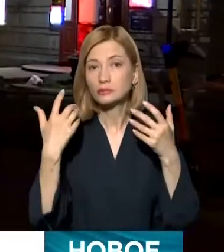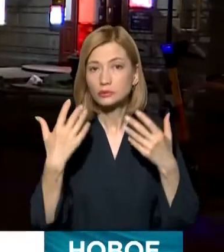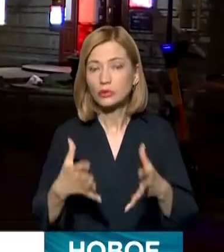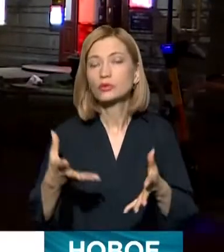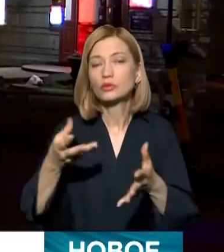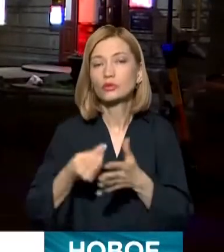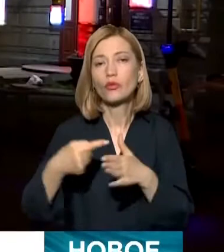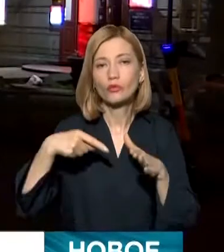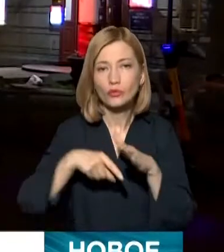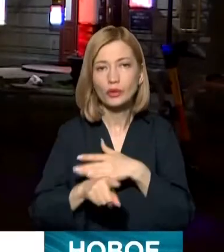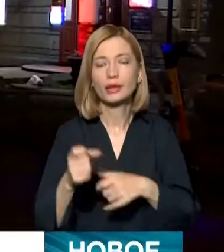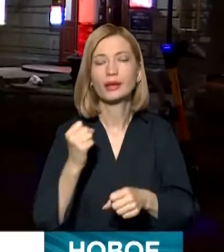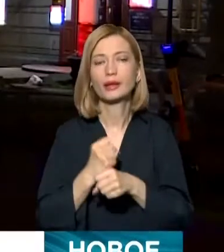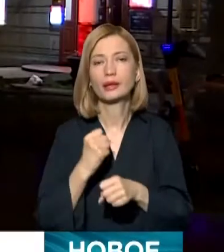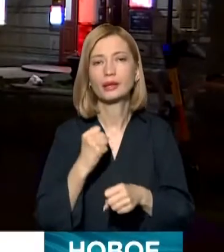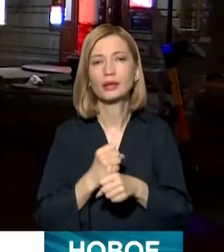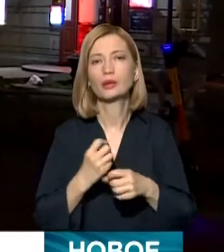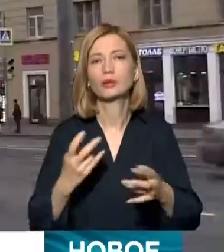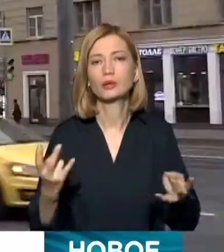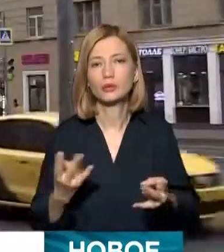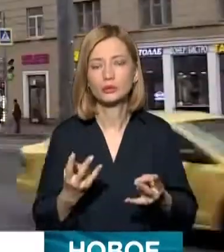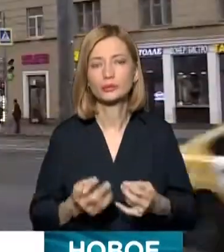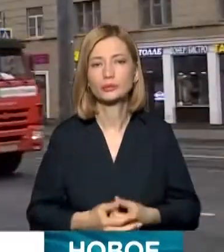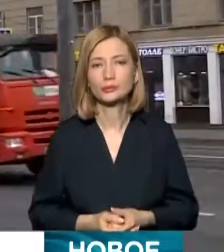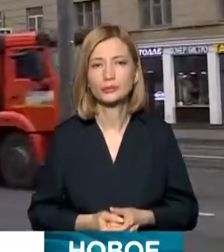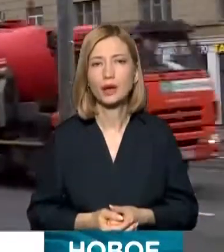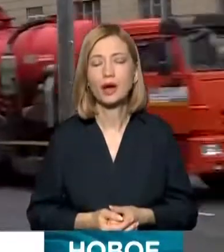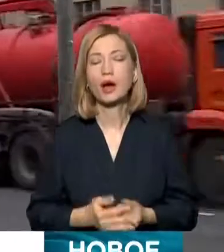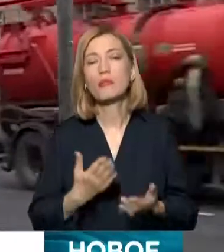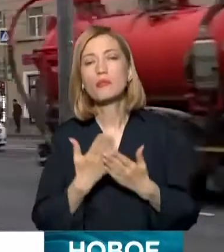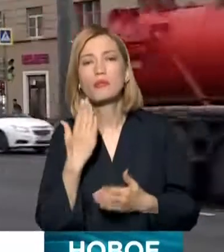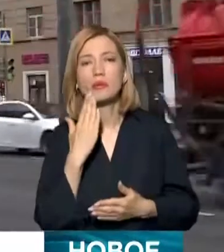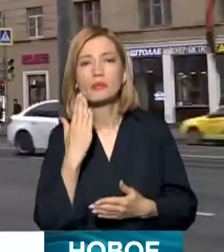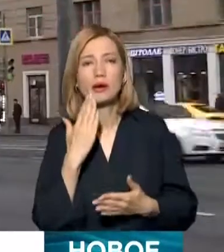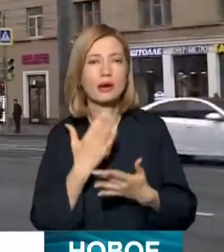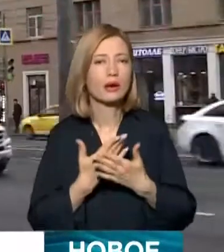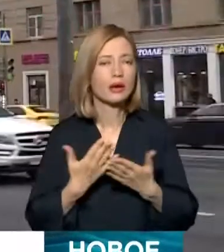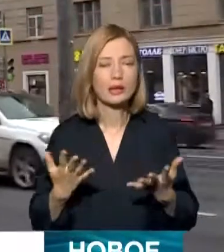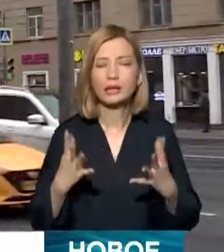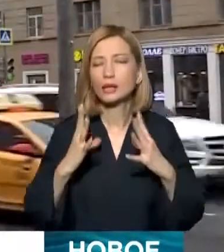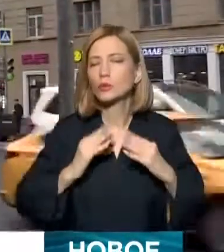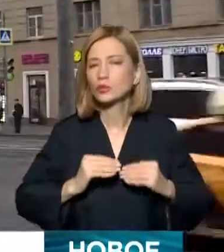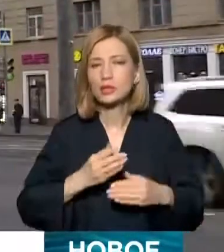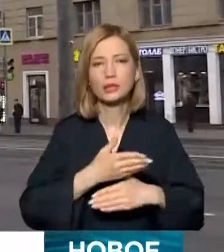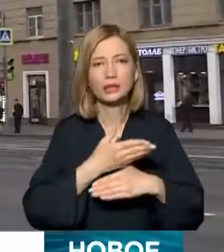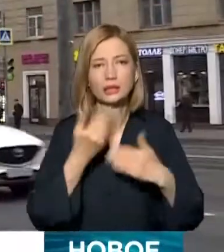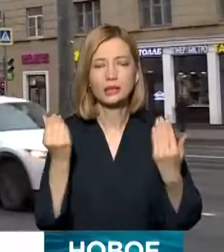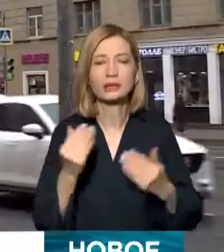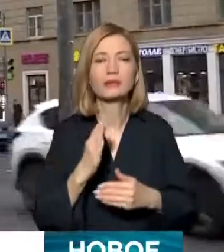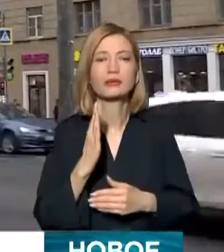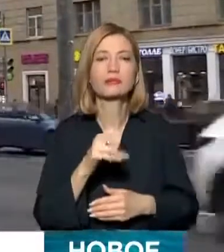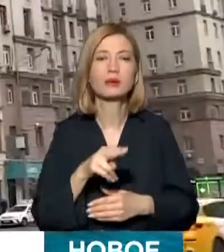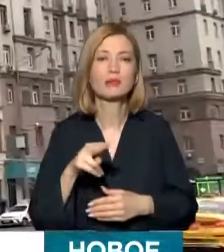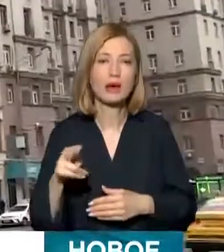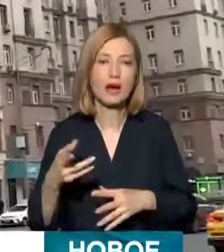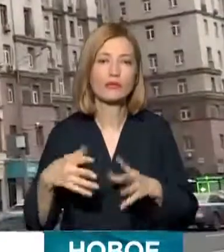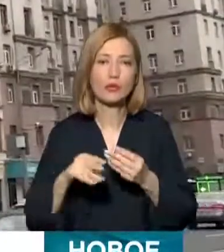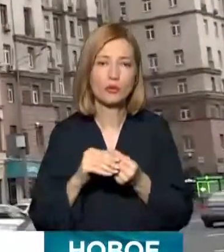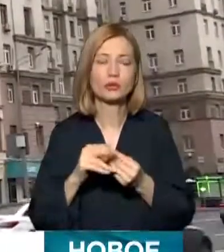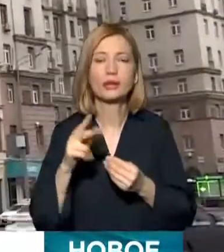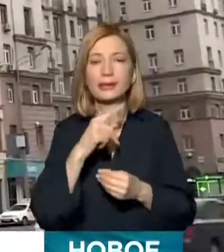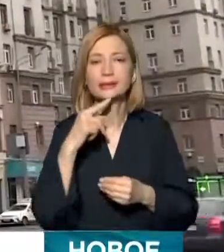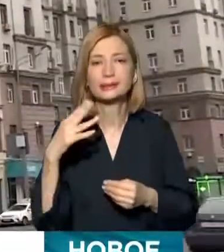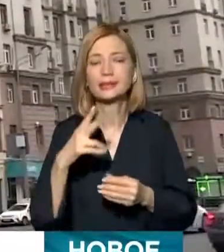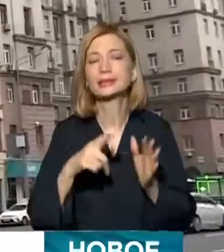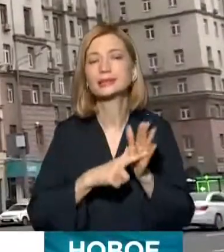не другим импортом, пойдет время. Прогнозы аналитиков неутешительны. ВВП России может снизиться на